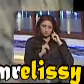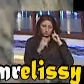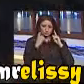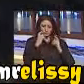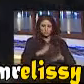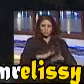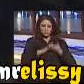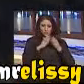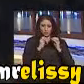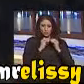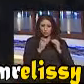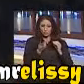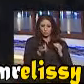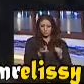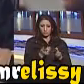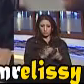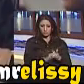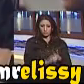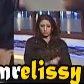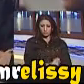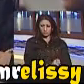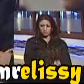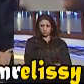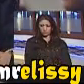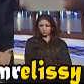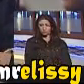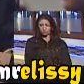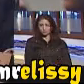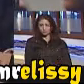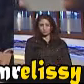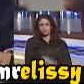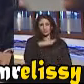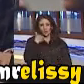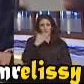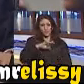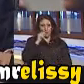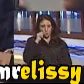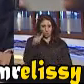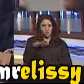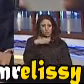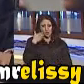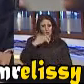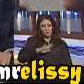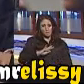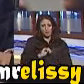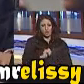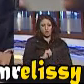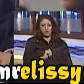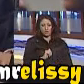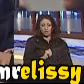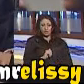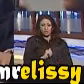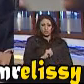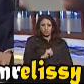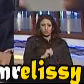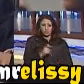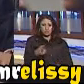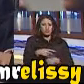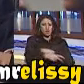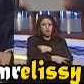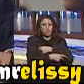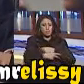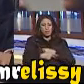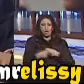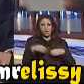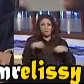والله. انت بتعرف كده تكتب؟ لا حول ولا قوة إلا بالله. طفل لا حول له ولا قوة، طفل غلبان